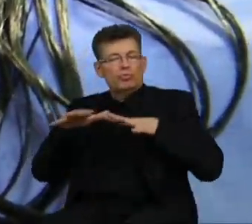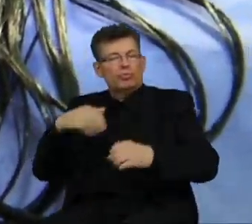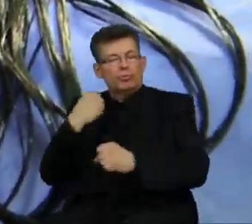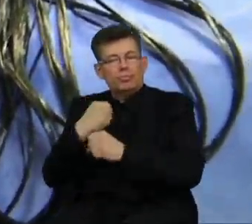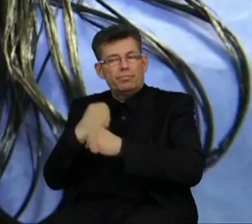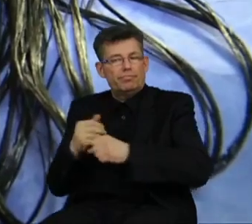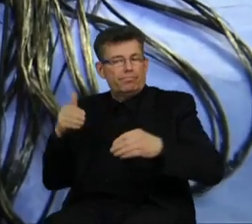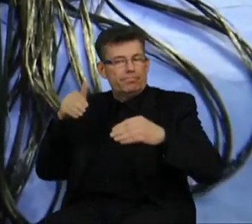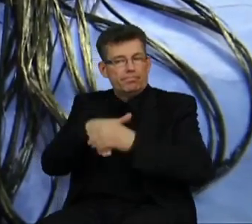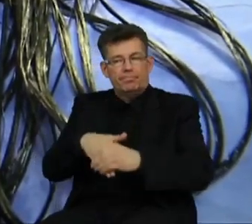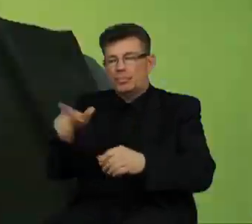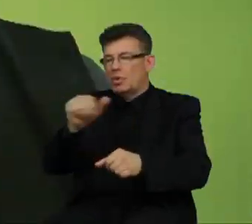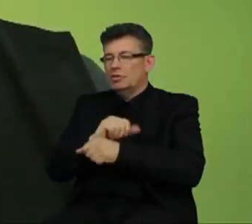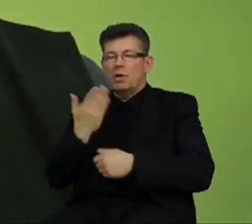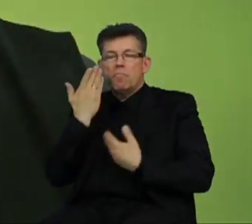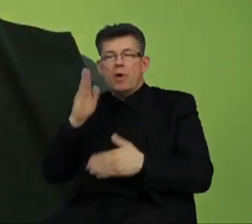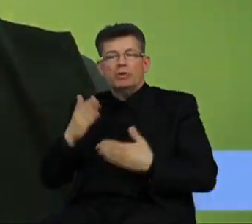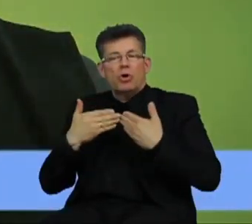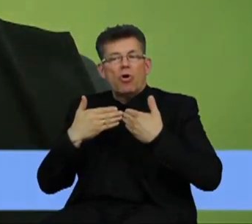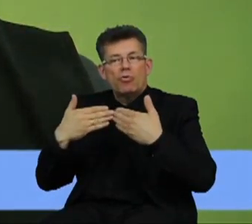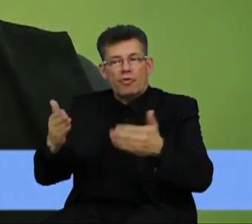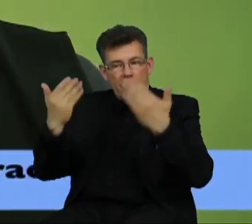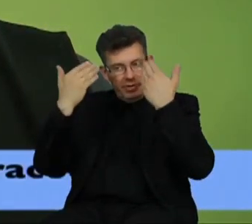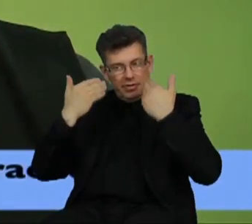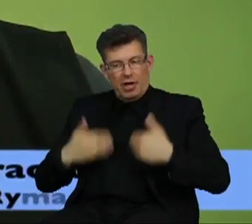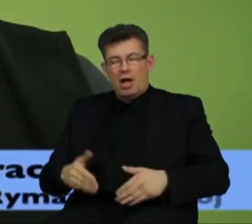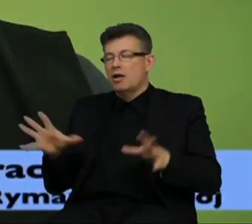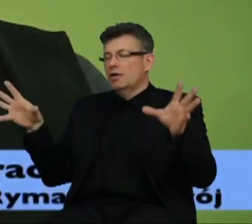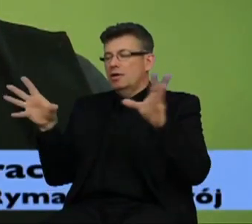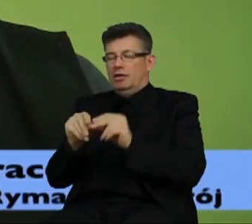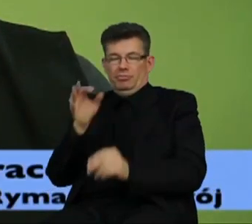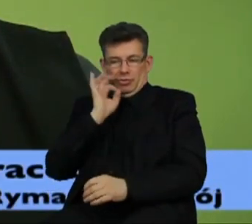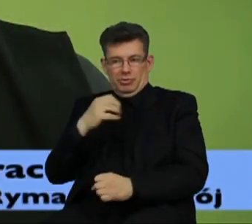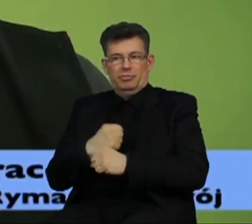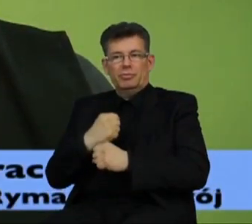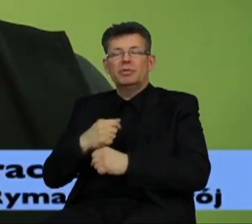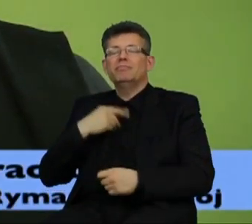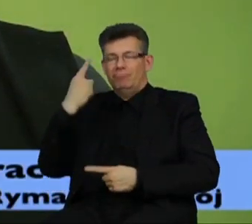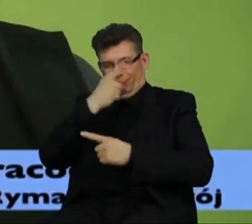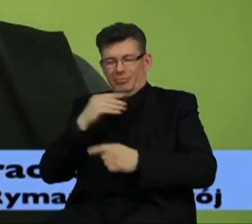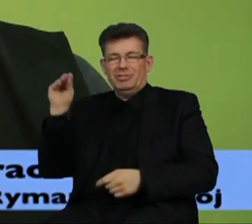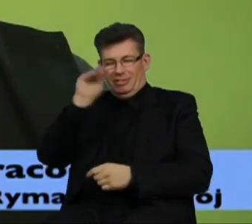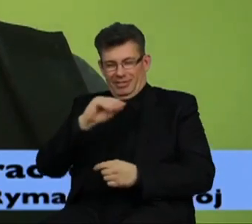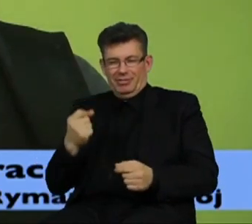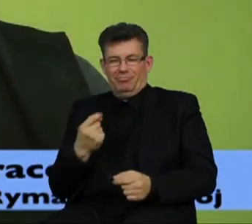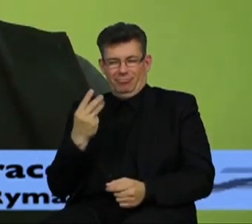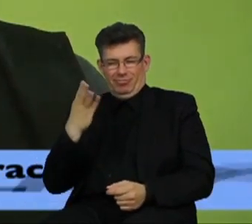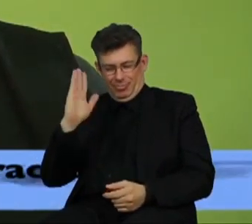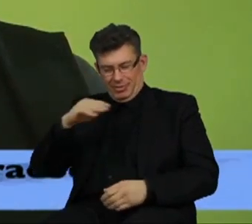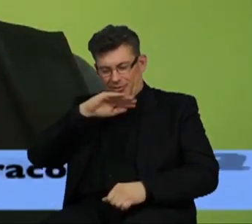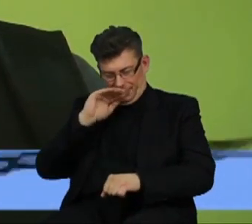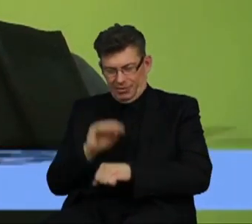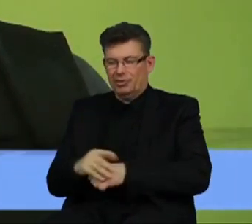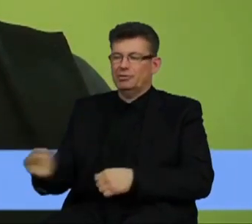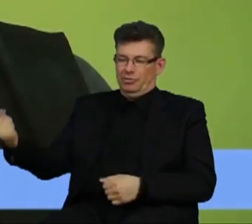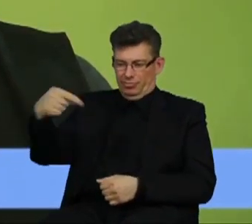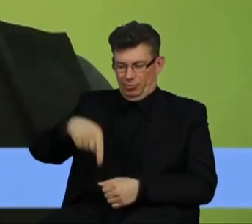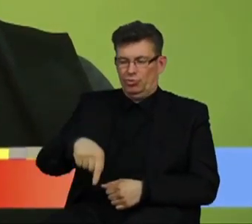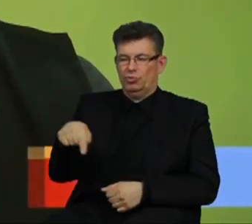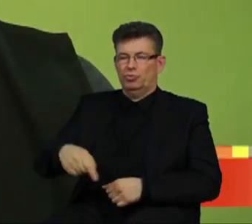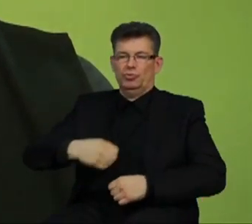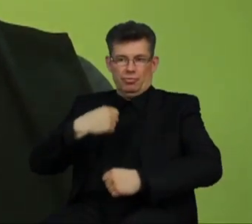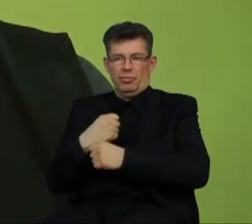włożyła w to, jest otwarta. Bardzo dobrze nam się pracowało i myślę, że jeszcze nie jeden raz zgodzę się na to, żeby pani Dorota przyszła tutaj pouczyć się